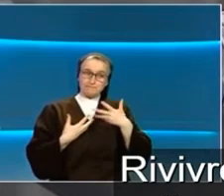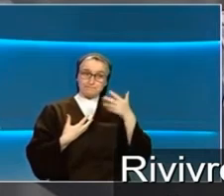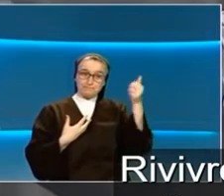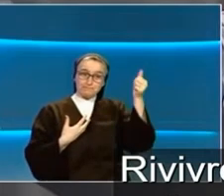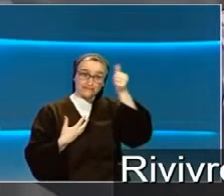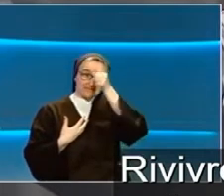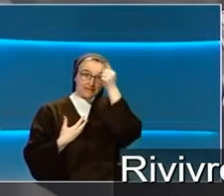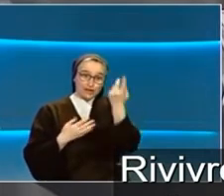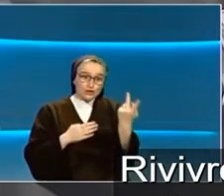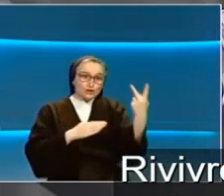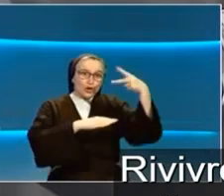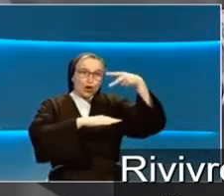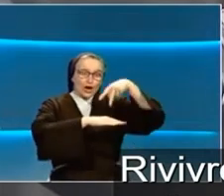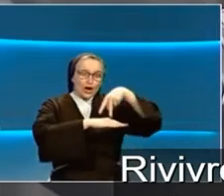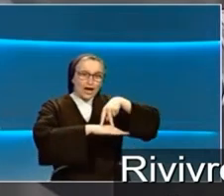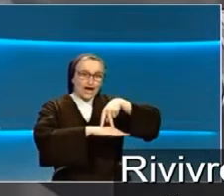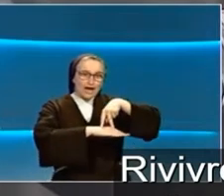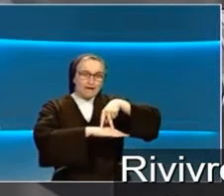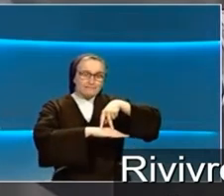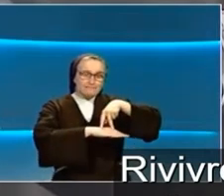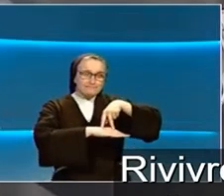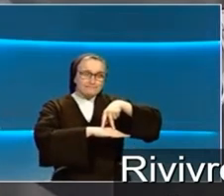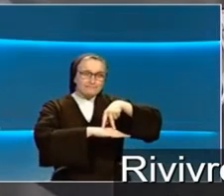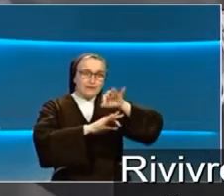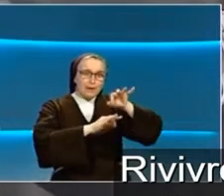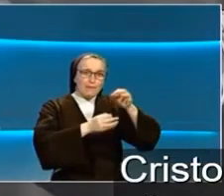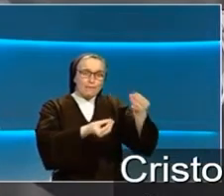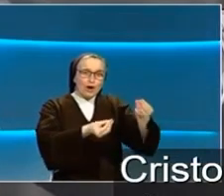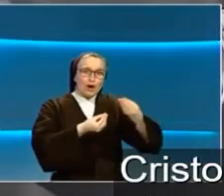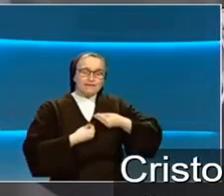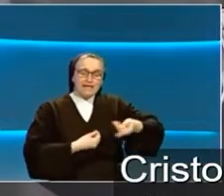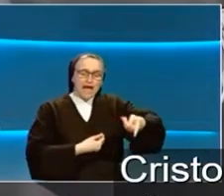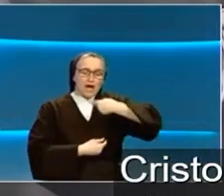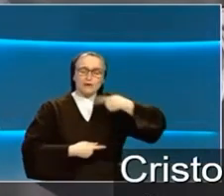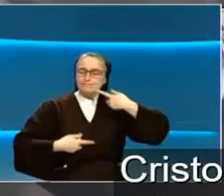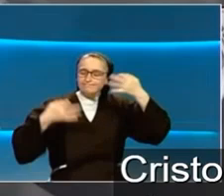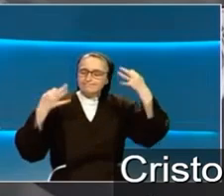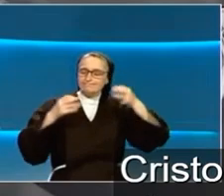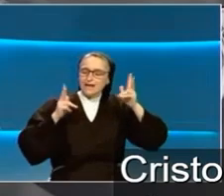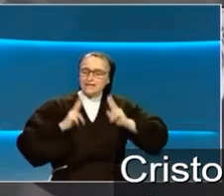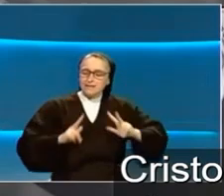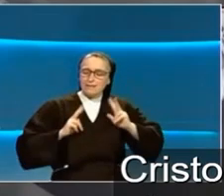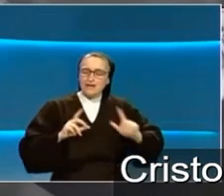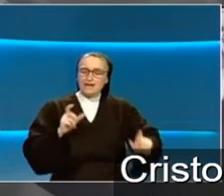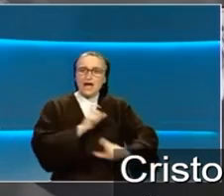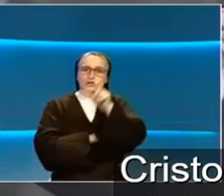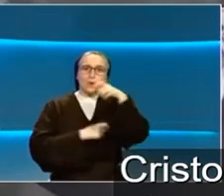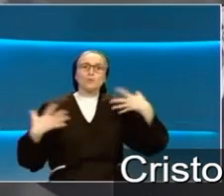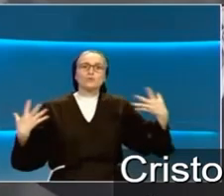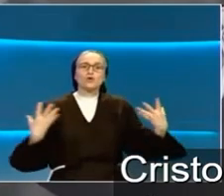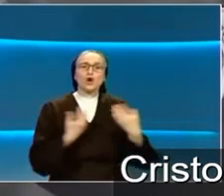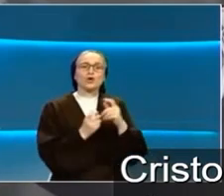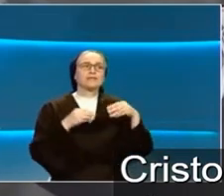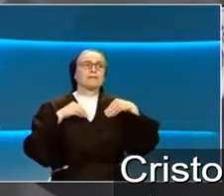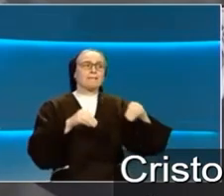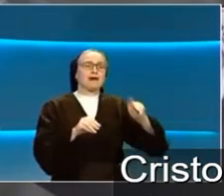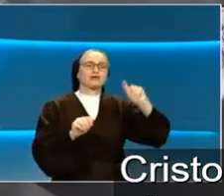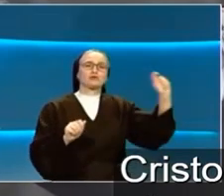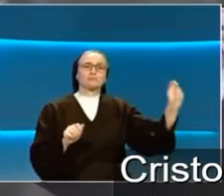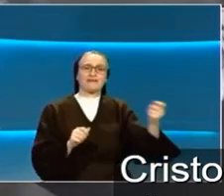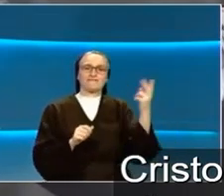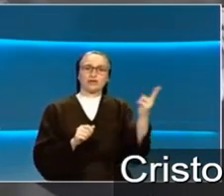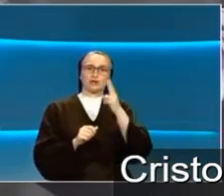Cristo risorto confermerà in noi la speranza di partecipare alla sua vittoria sulla